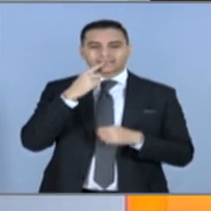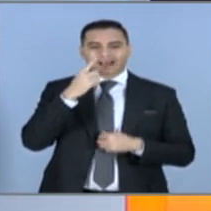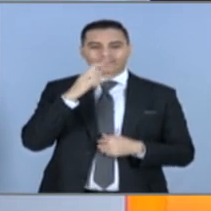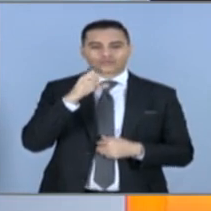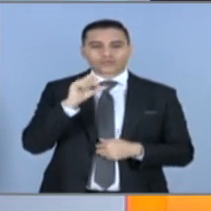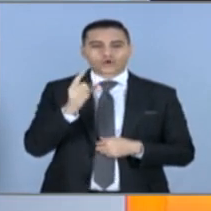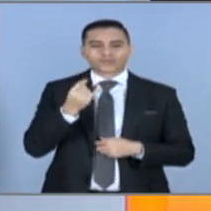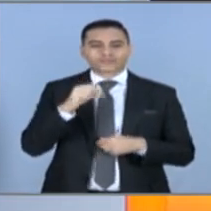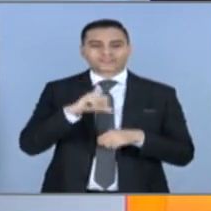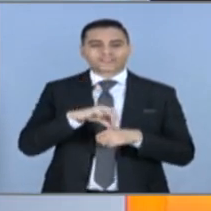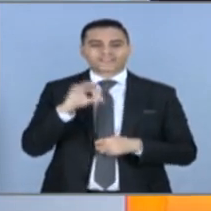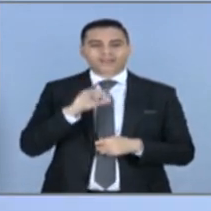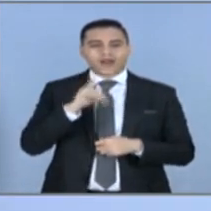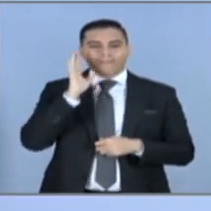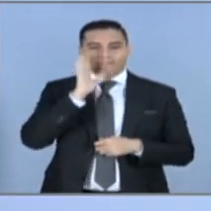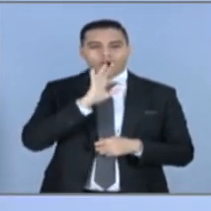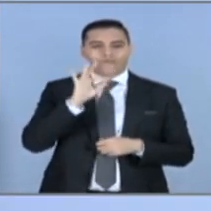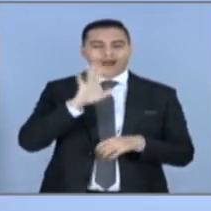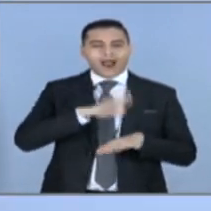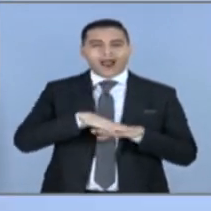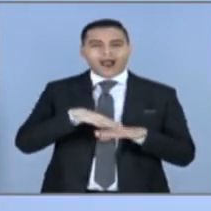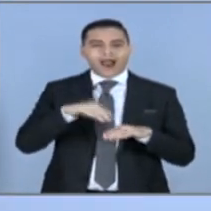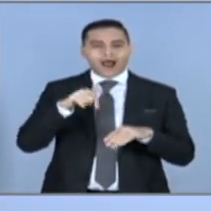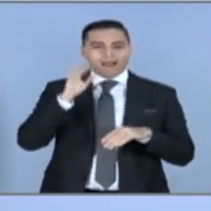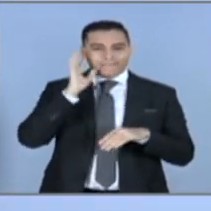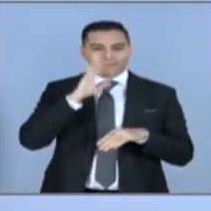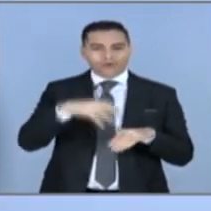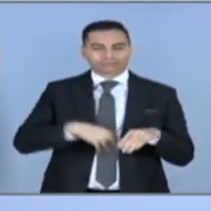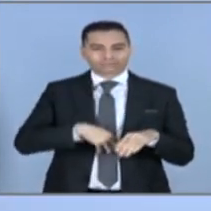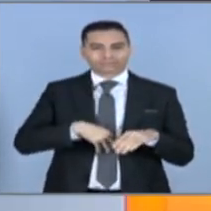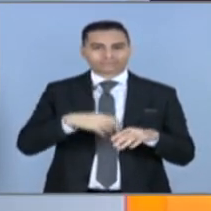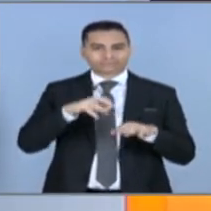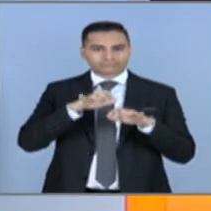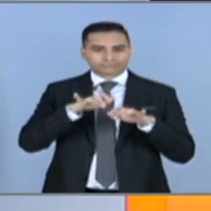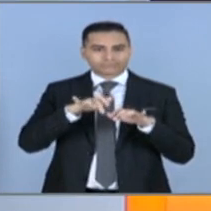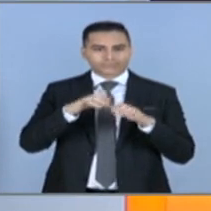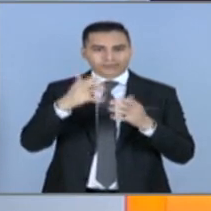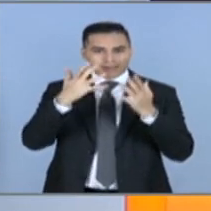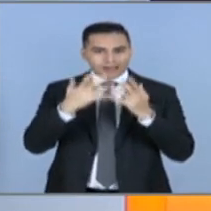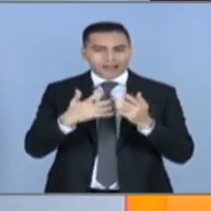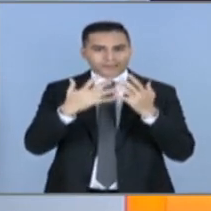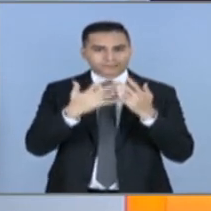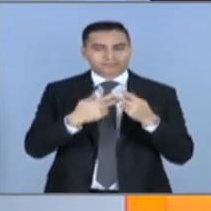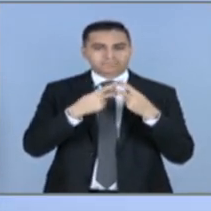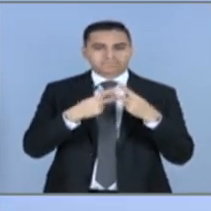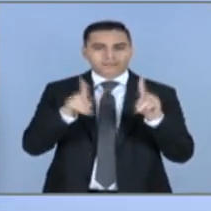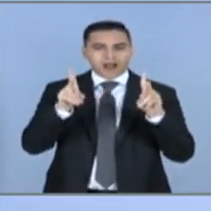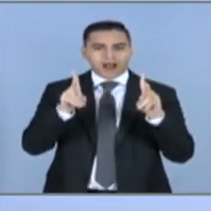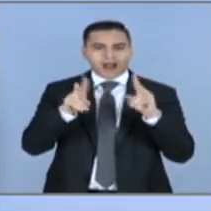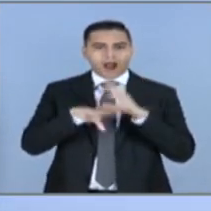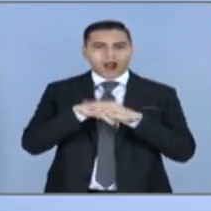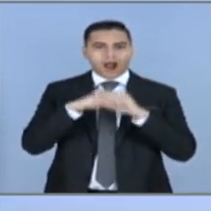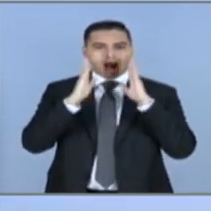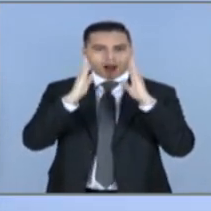1915، متخصصة في أجهزة القياس والتحكم، وبدأت إنتاجها في عدادات